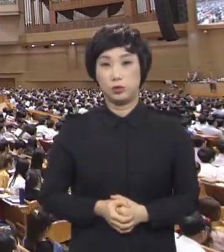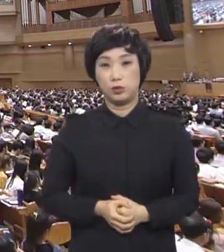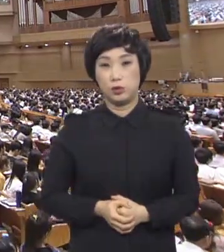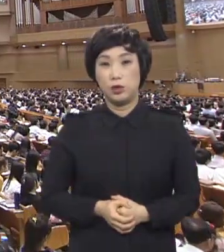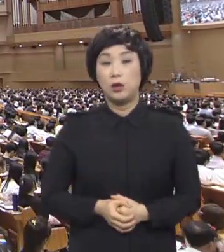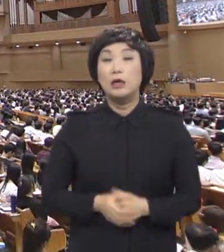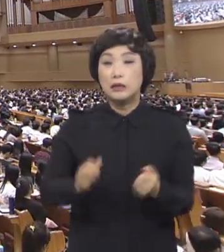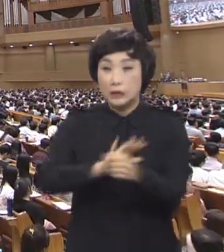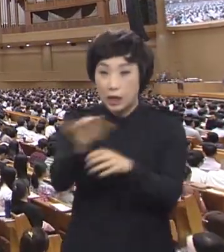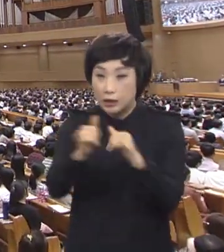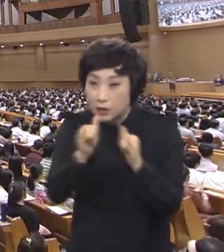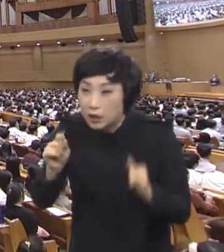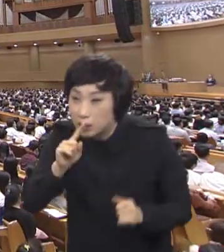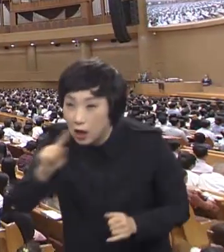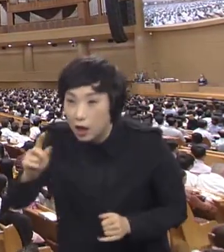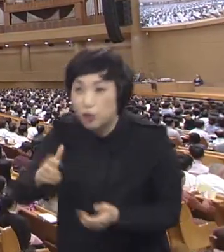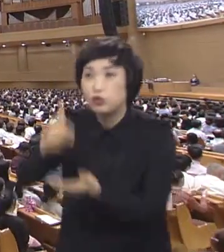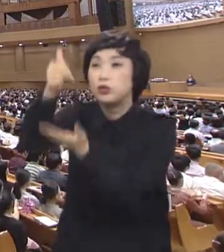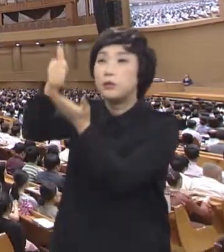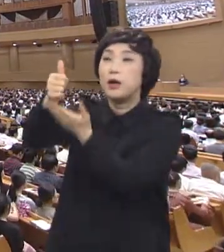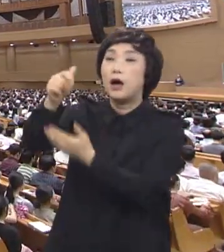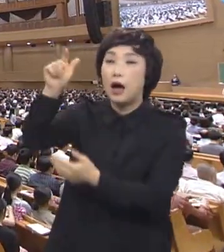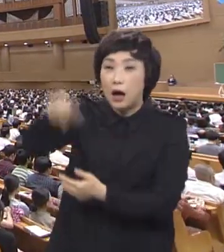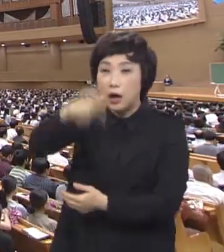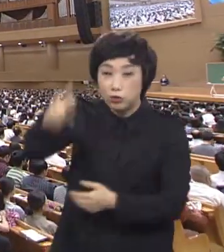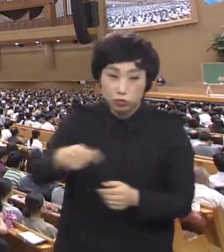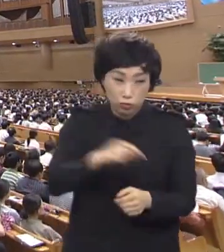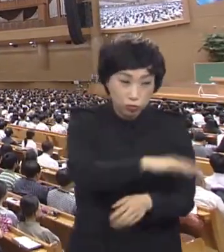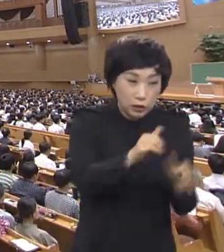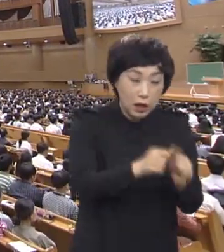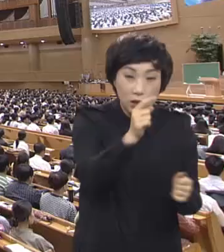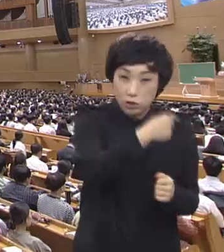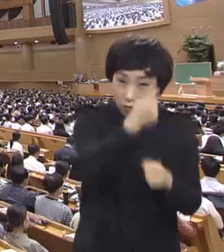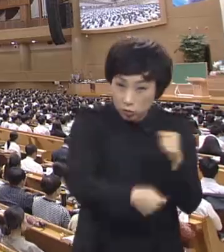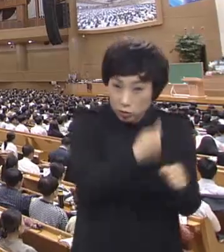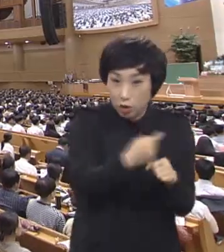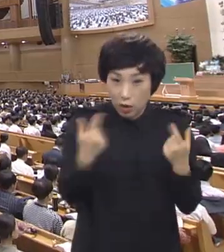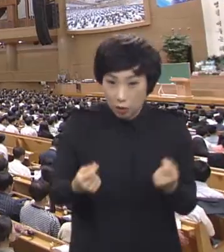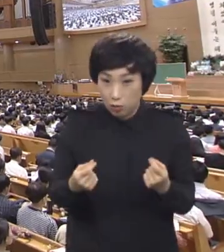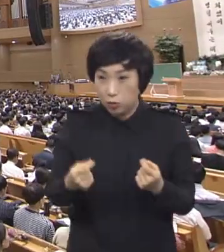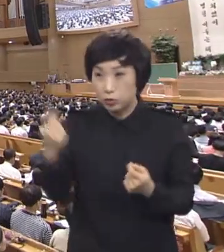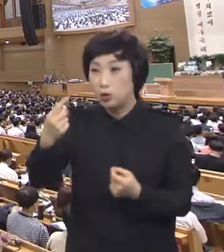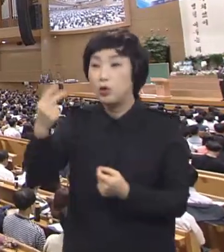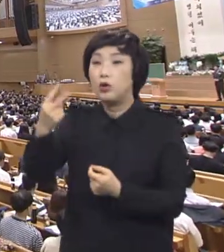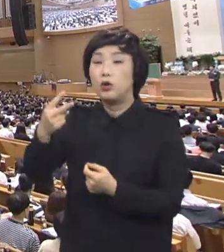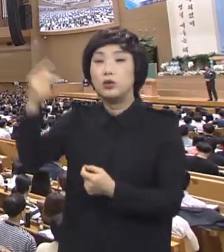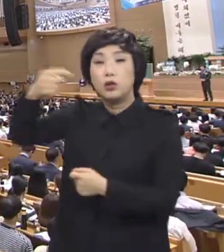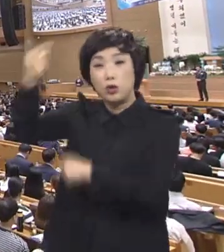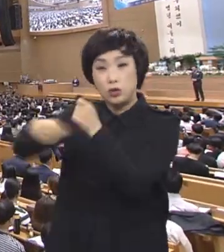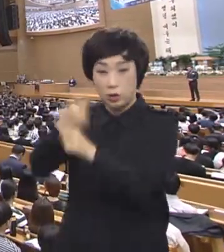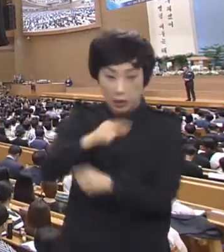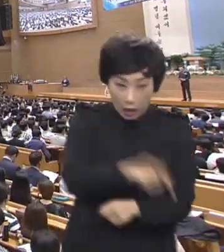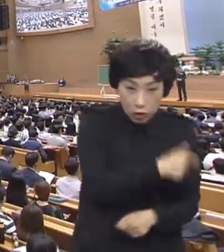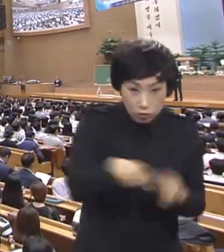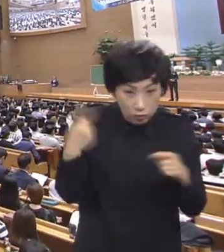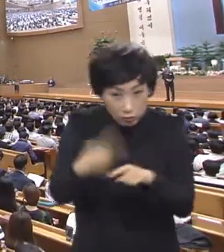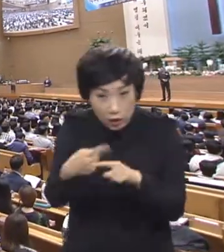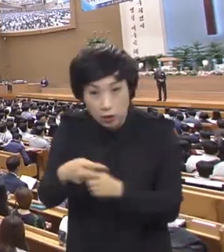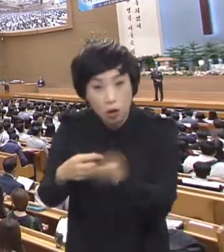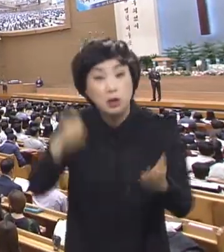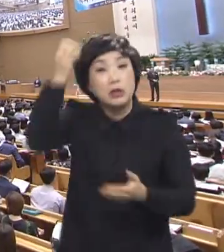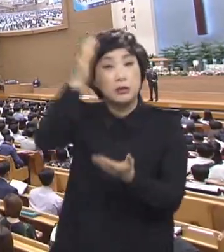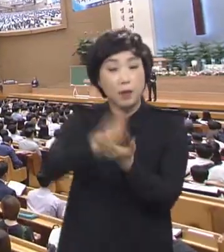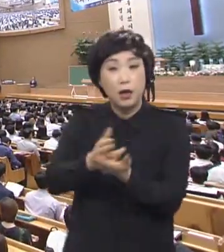사랑하는 자들아 주께는 하루가 천년 같고 천년이 하루 같은 이 한 가지를 잊지 말라 주의 약속은 어떠니